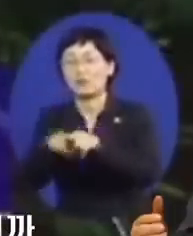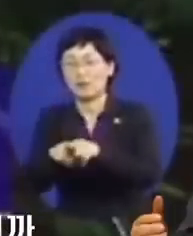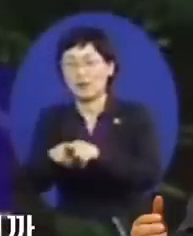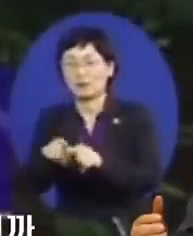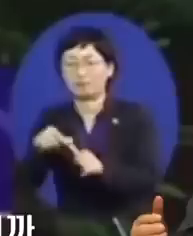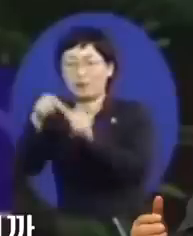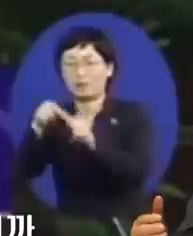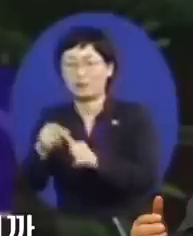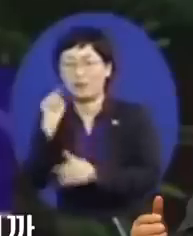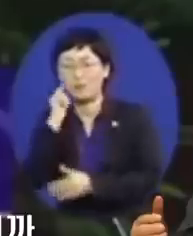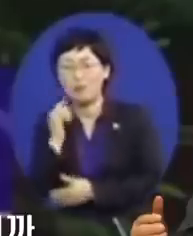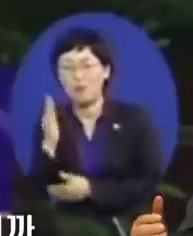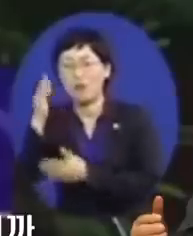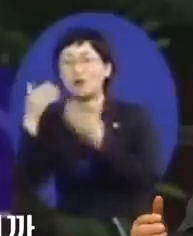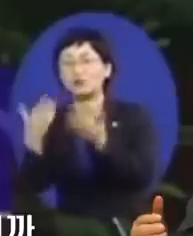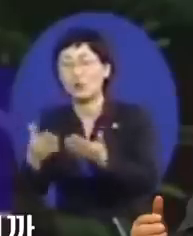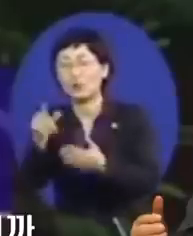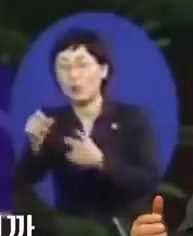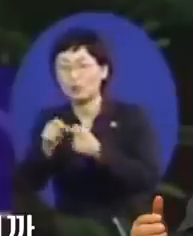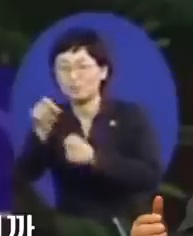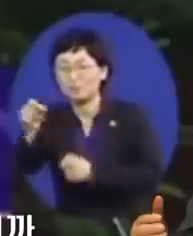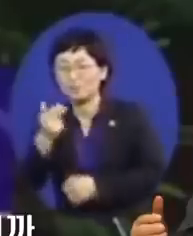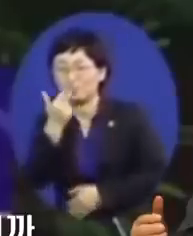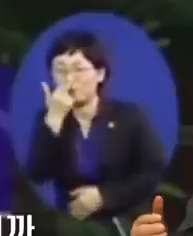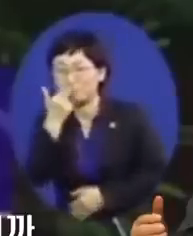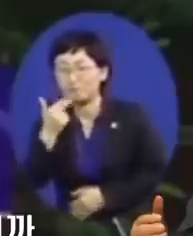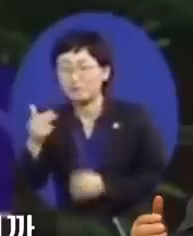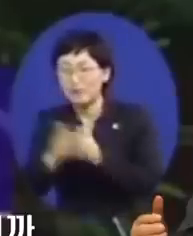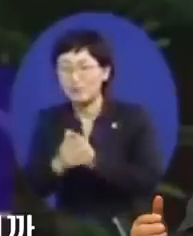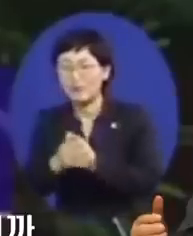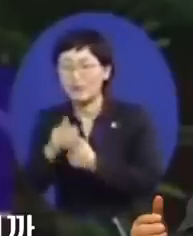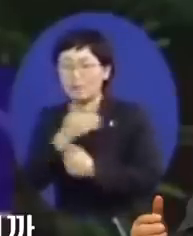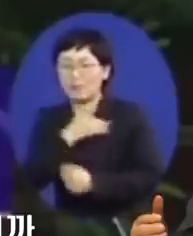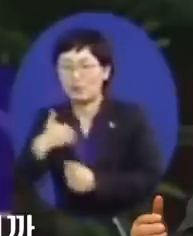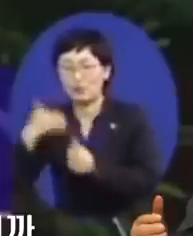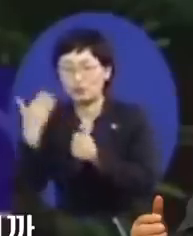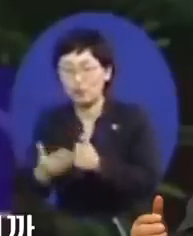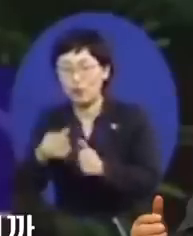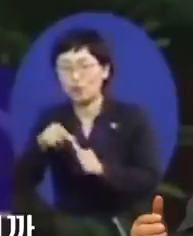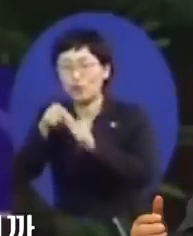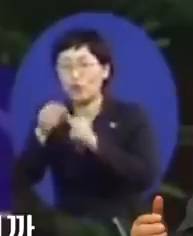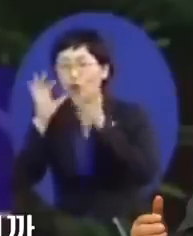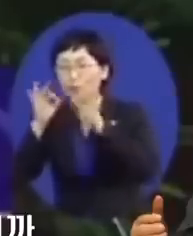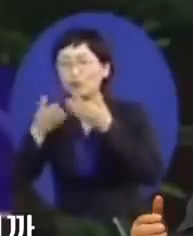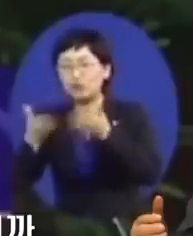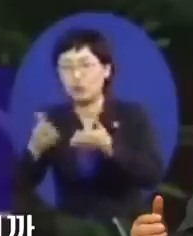영화롭게 하리라. 내가 장수함으로 저로 만족해 하며 나의 구원을 보이리라고